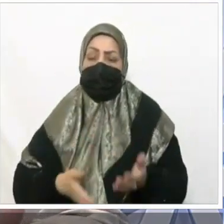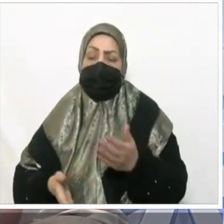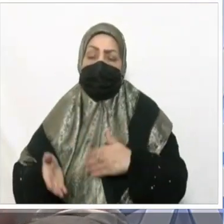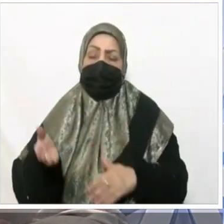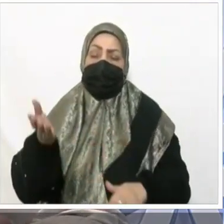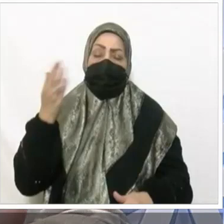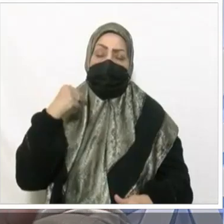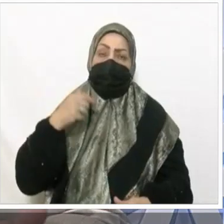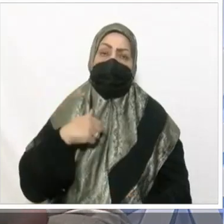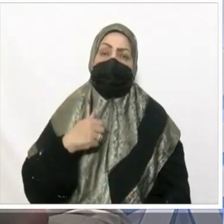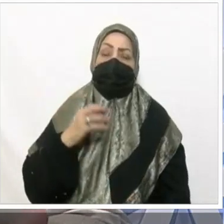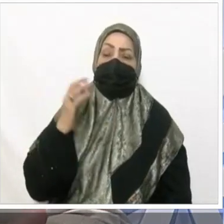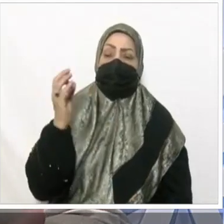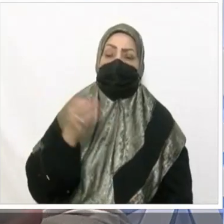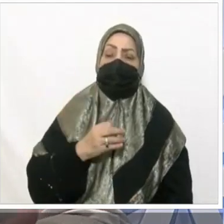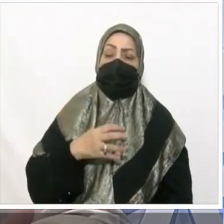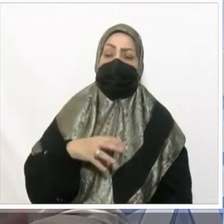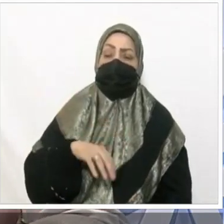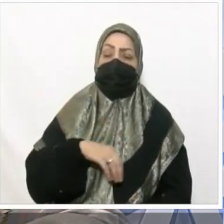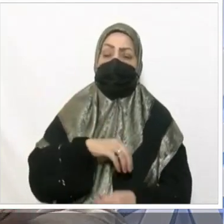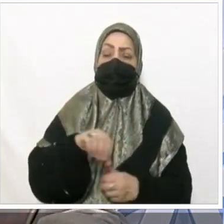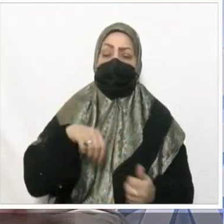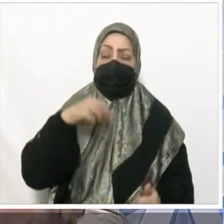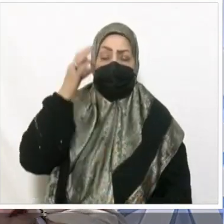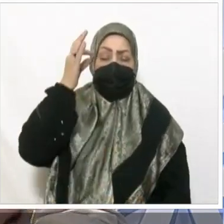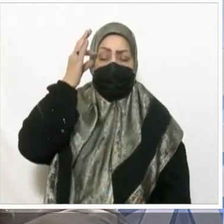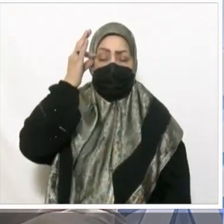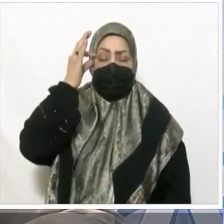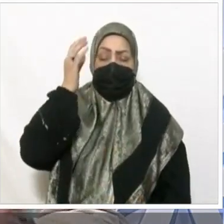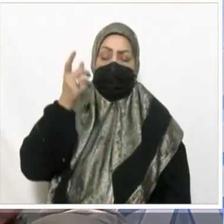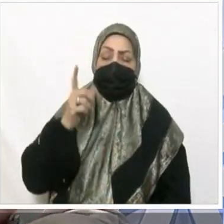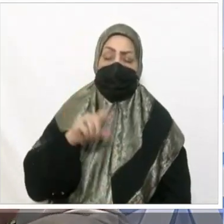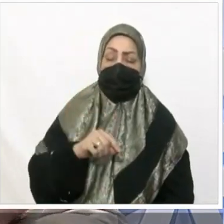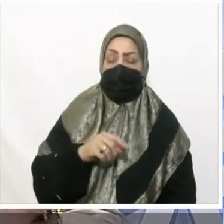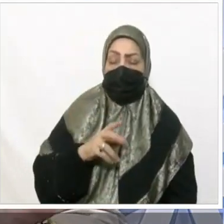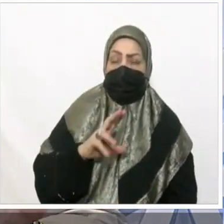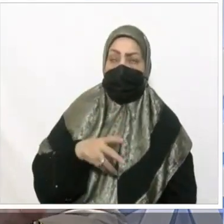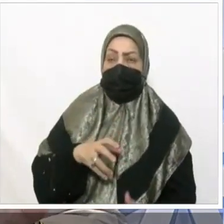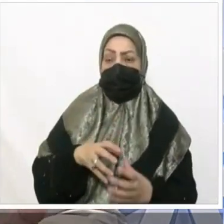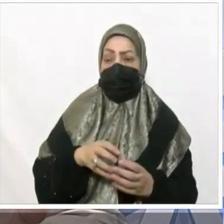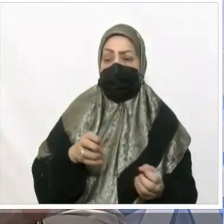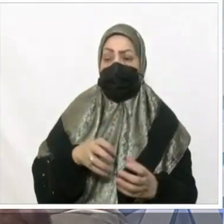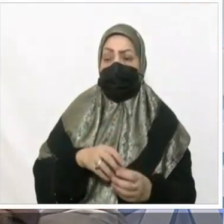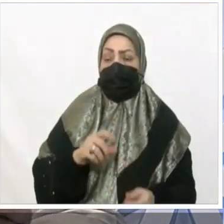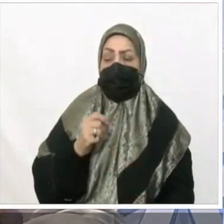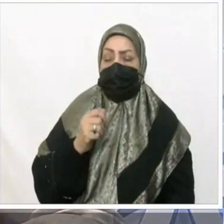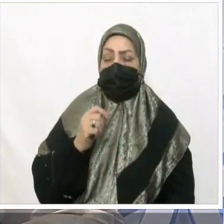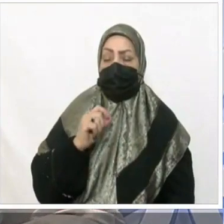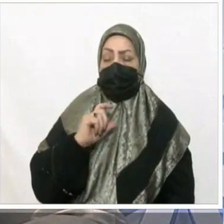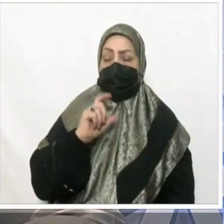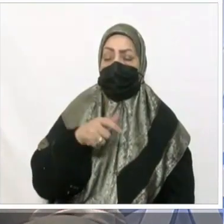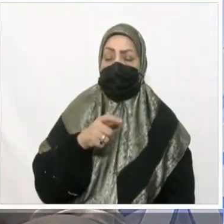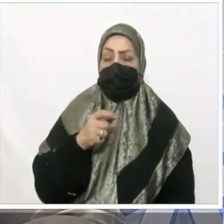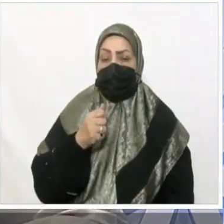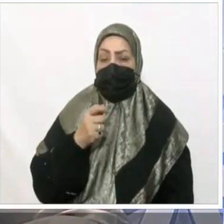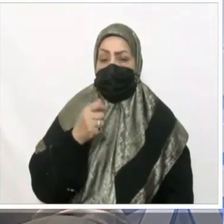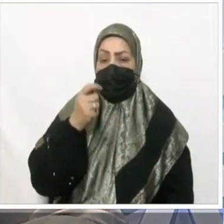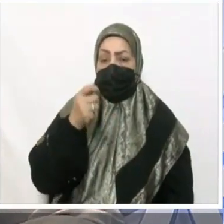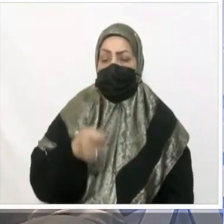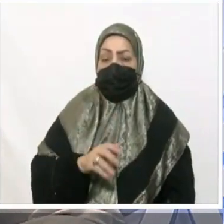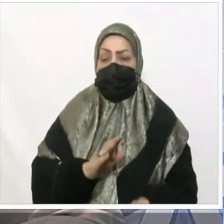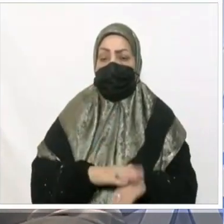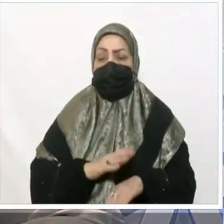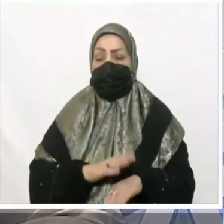القراريط، منهم من فسرها بالدراهم، أي كان يرعى في السعي بالأجرة. وبالتالي الإنسان الواجب